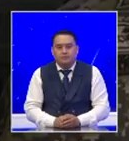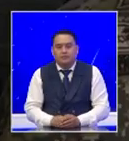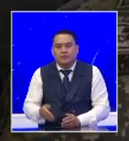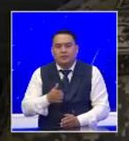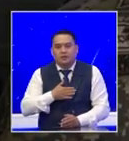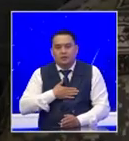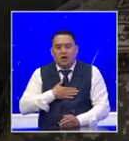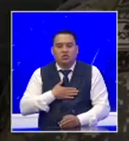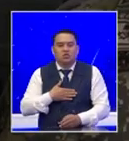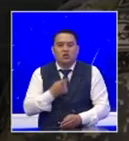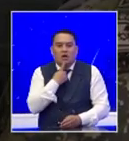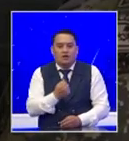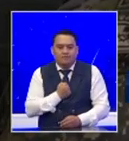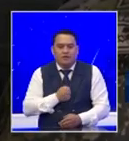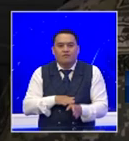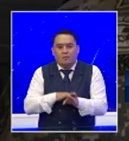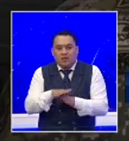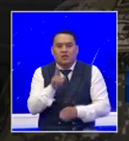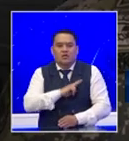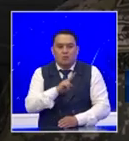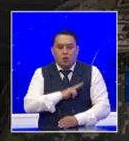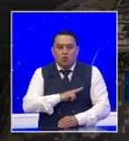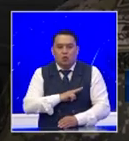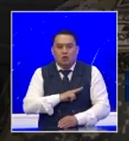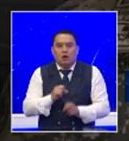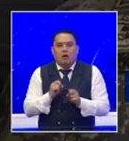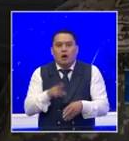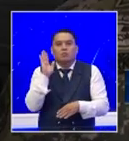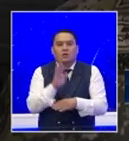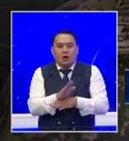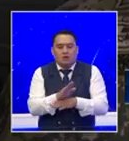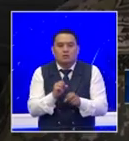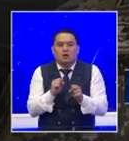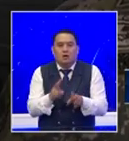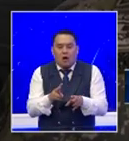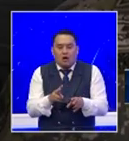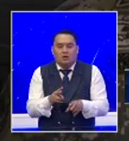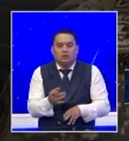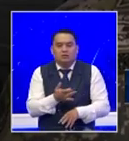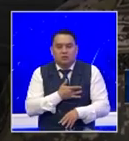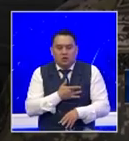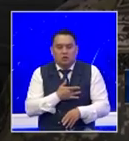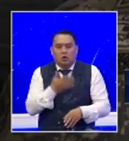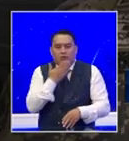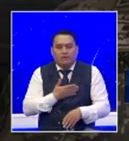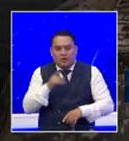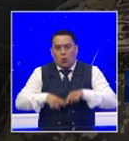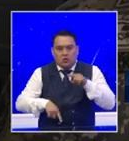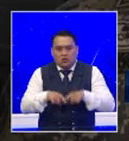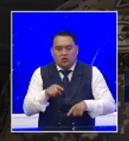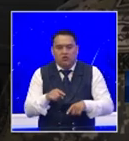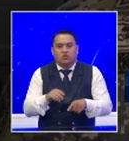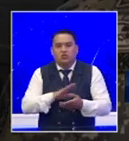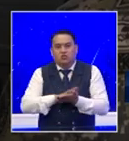Наши доблестные десантники выполняли эту работу не как приказ, а именно как зов патриота от